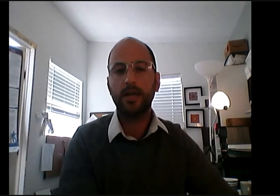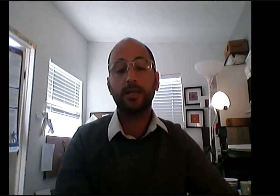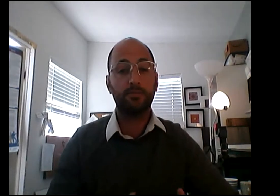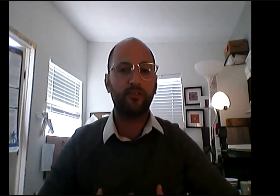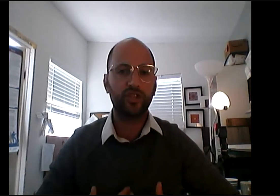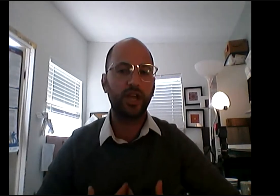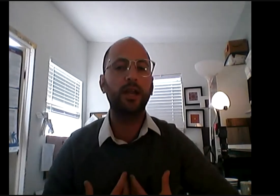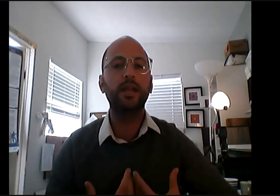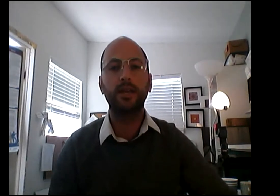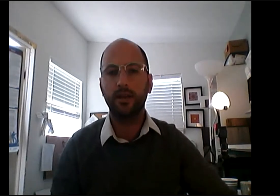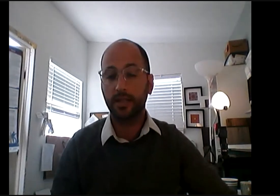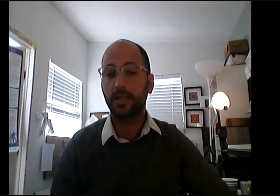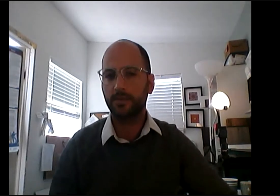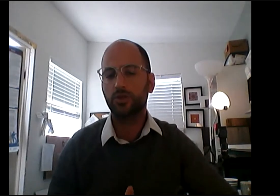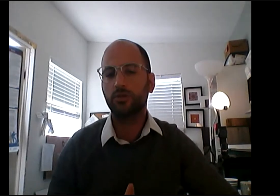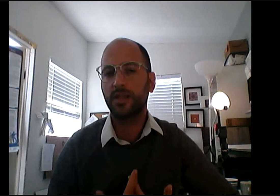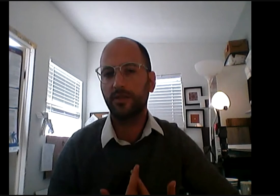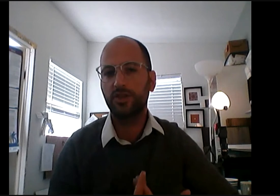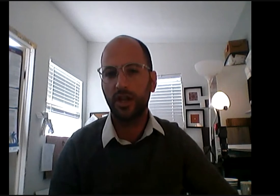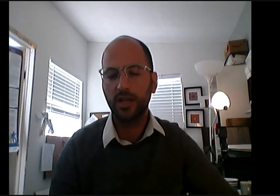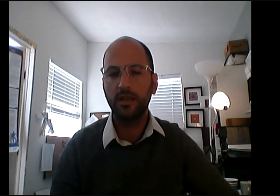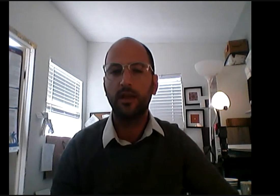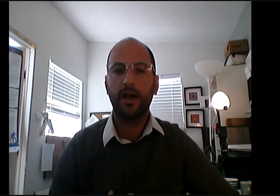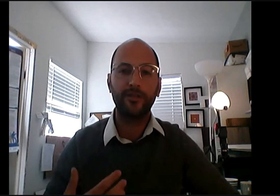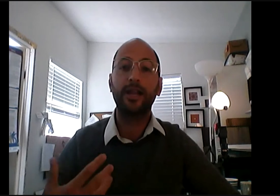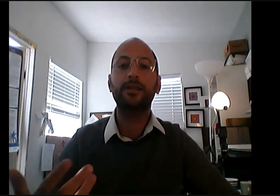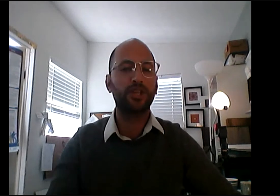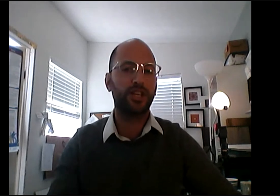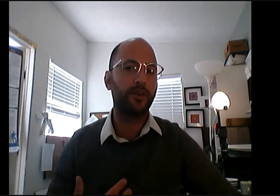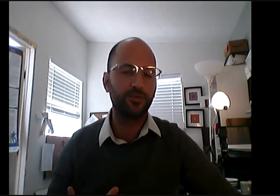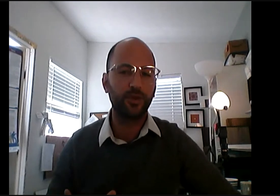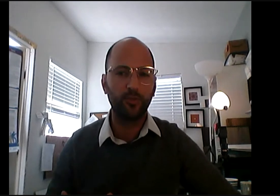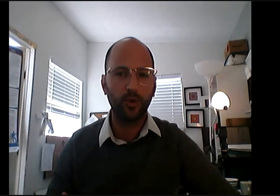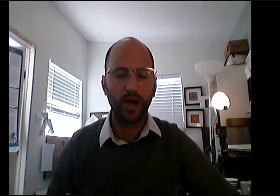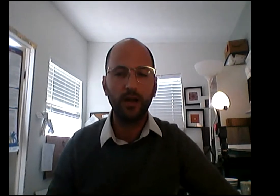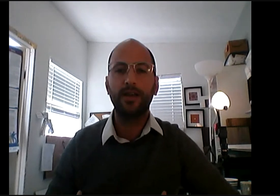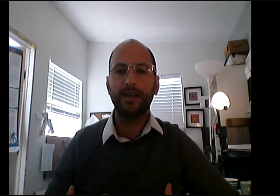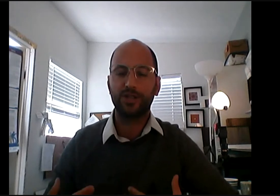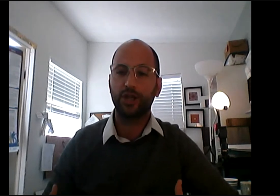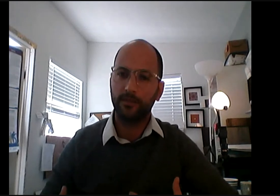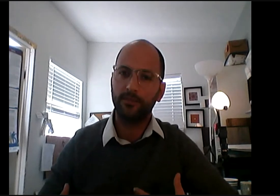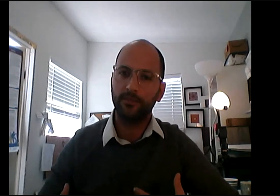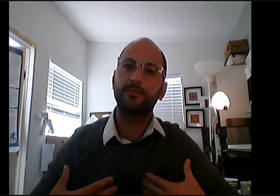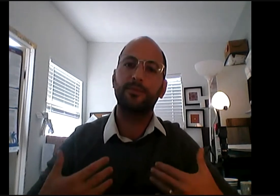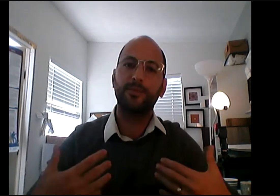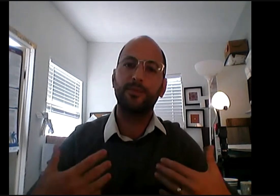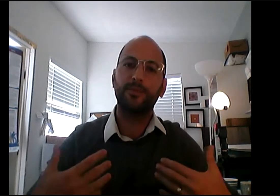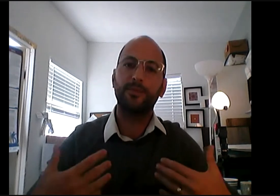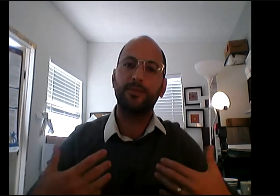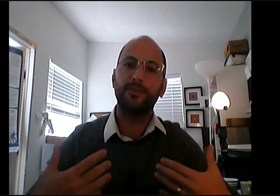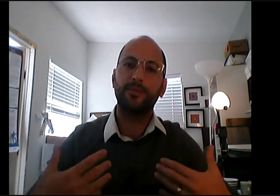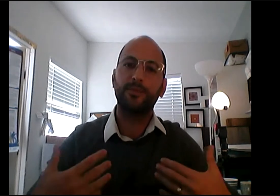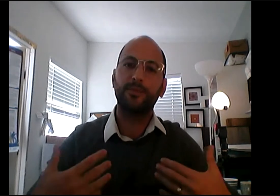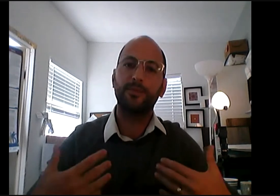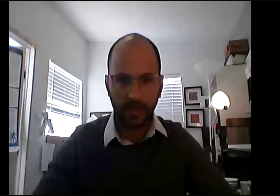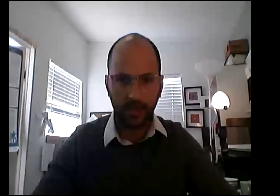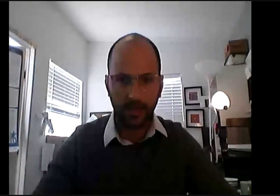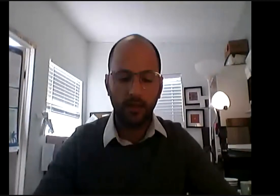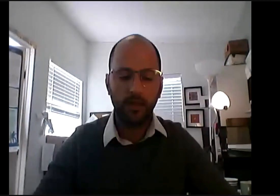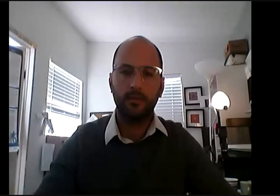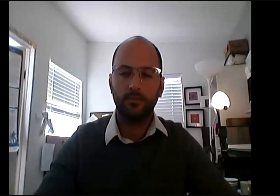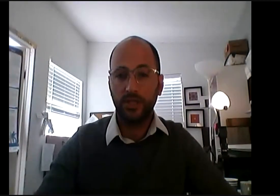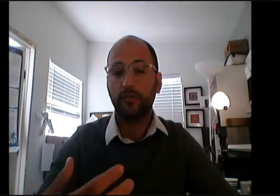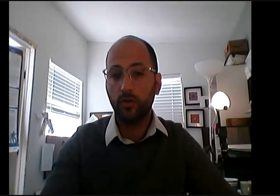כי שוב, זו קבוצה קטנה, זה מאפשר לי לתת לכם את תשומת לב שלי, אבל אני, מה שאני מבקש בתמורה, זה שתיתנו לי